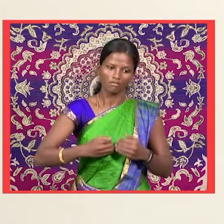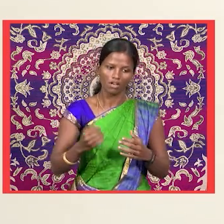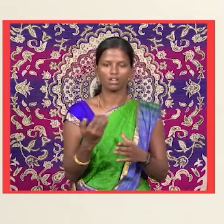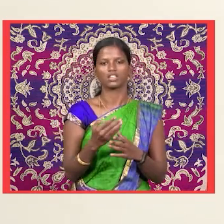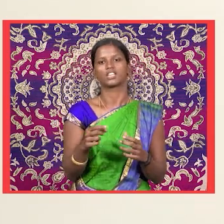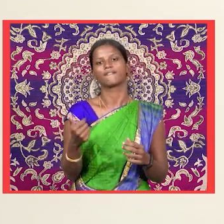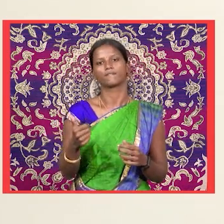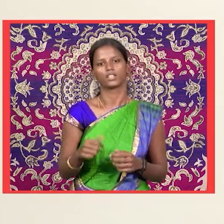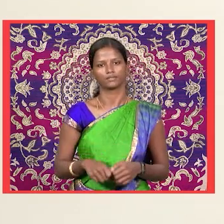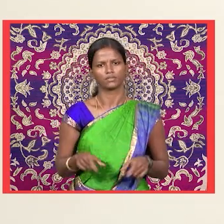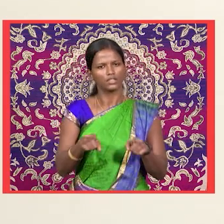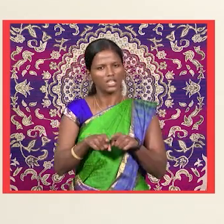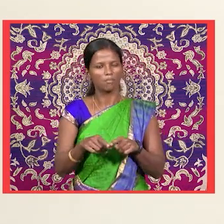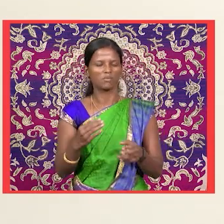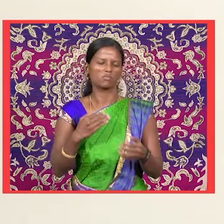என்ன ப்ராக்கெட்டில் கூட எழுதிக்கிங்க.